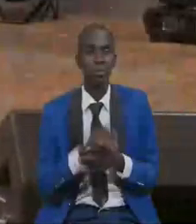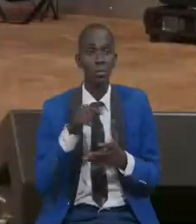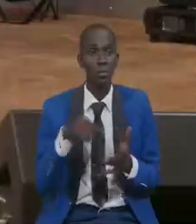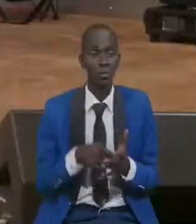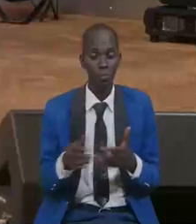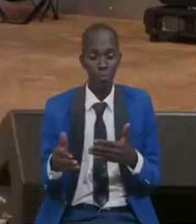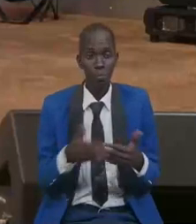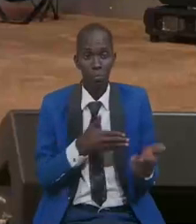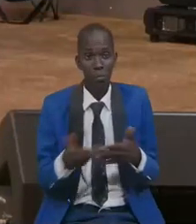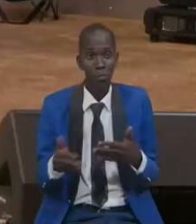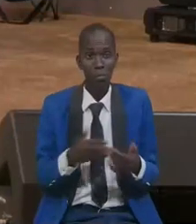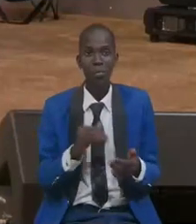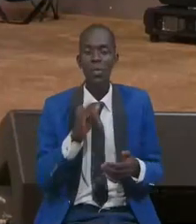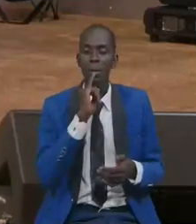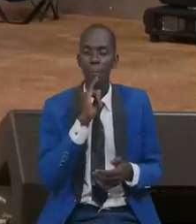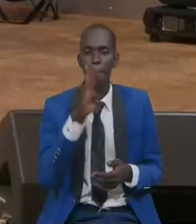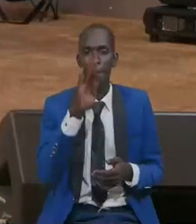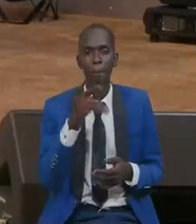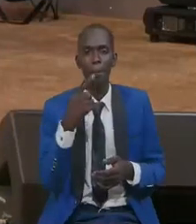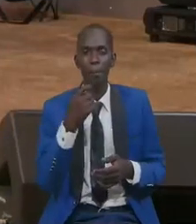de ceux qui veillent.